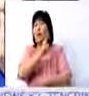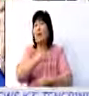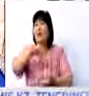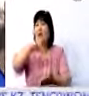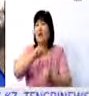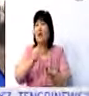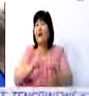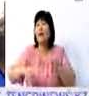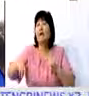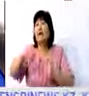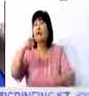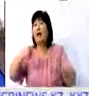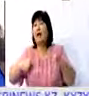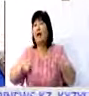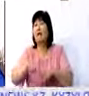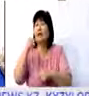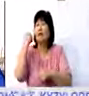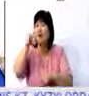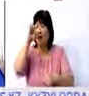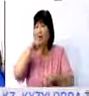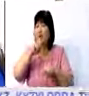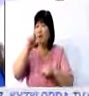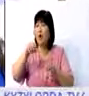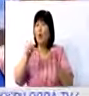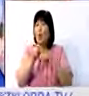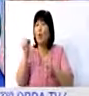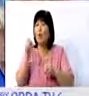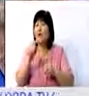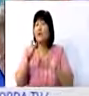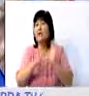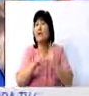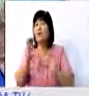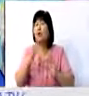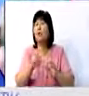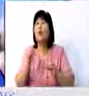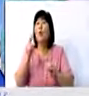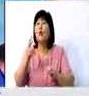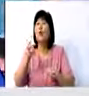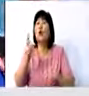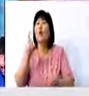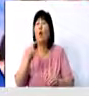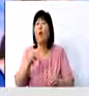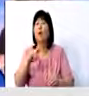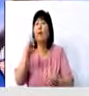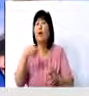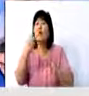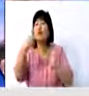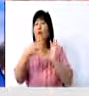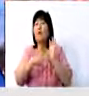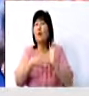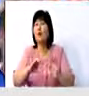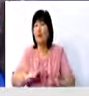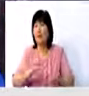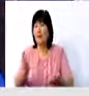қосты. Шаршы алаңда қарсылас шақ келтірмеген қазақ боксшылары 16, 7 күміс, 12 қола барлығы 29 медальді қоржынға салды.